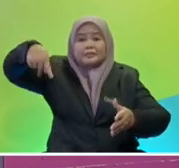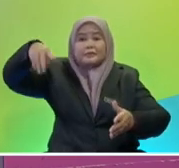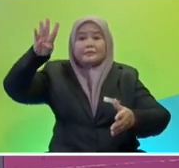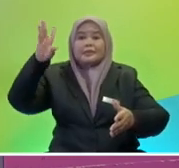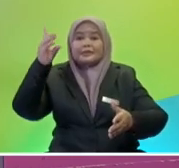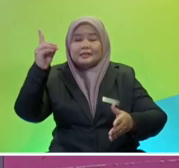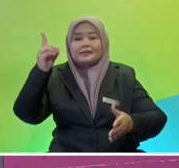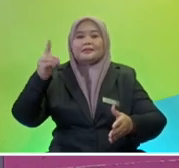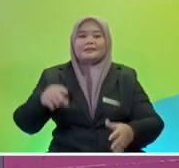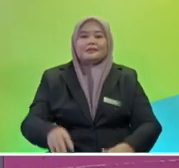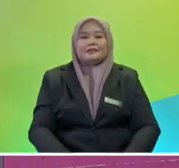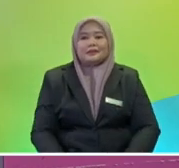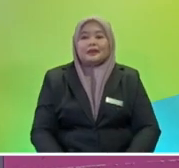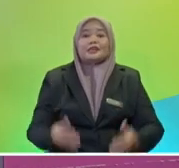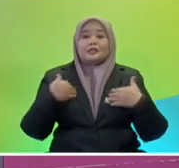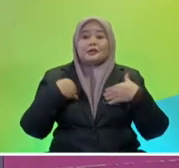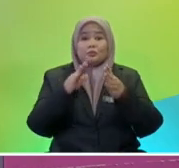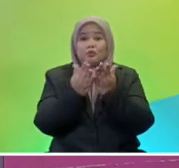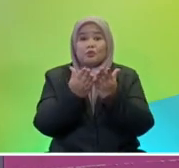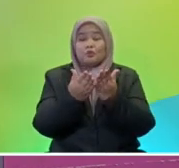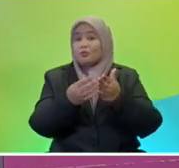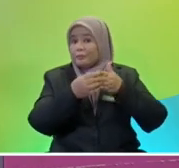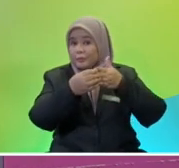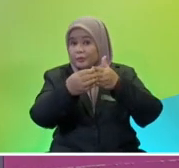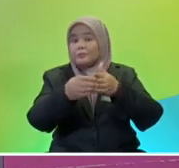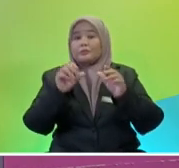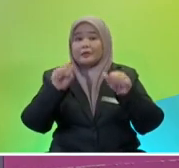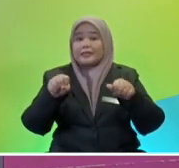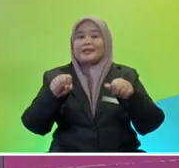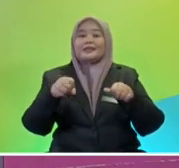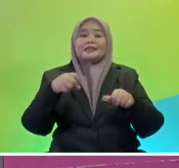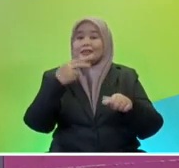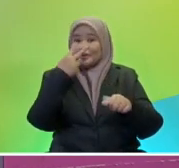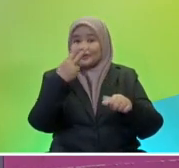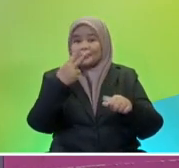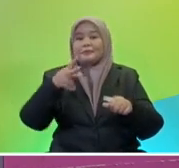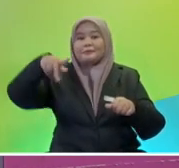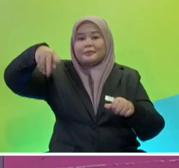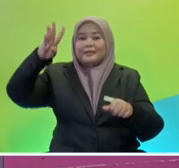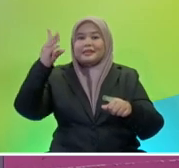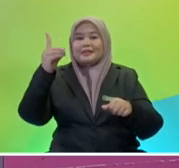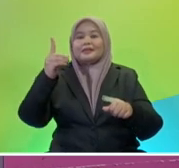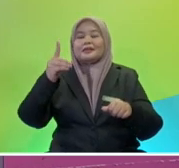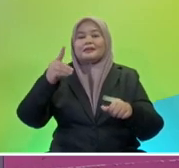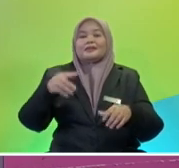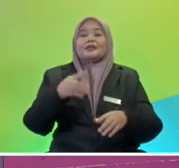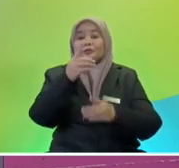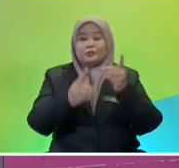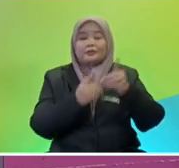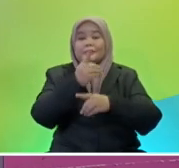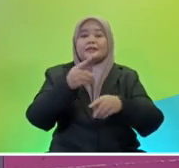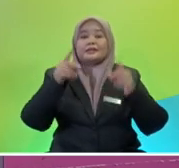di sebelah saya ini ada buku panduan kota serambika dalam dunia pendidikan sekarang ini